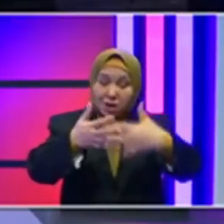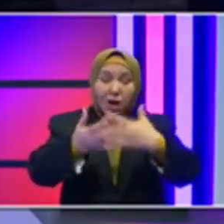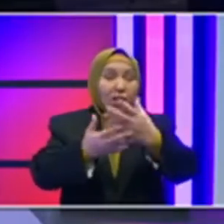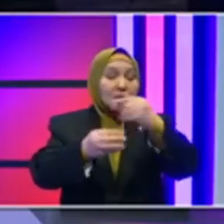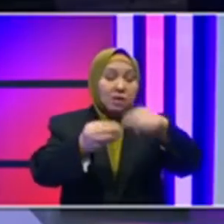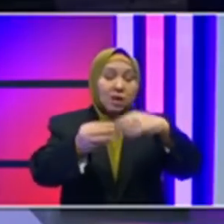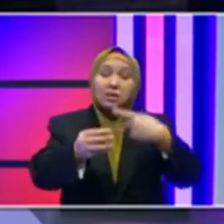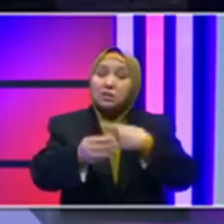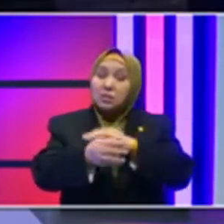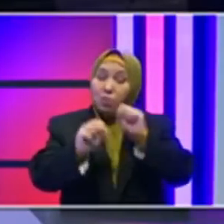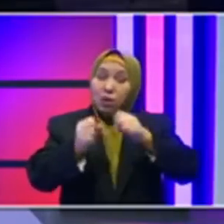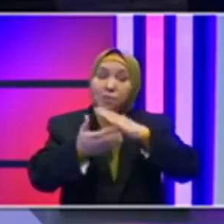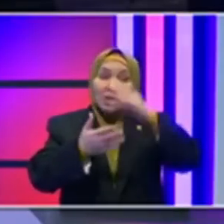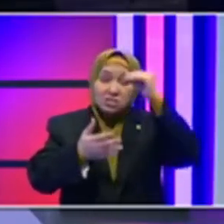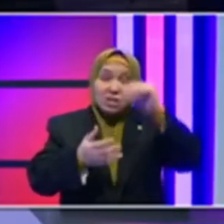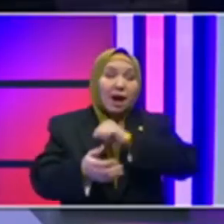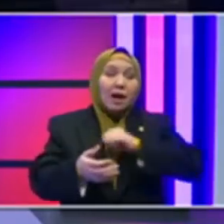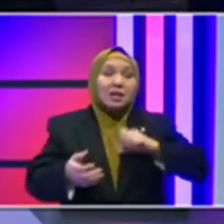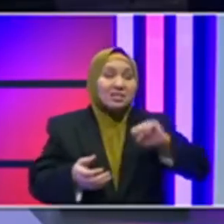lah susahnya Maksudnya